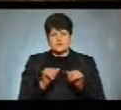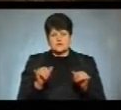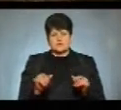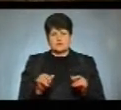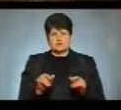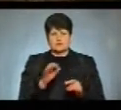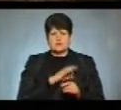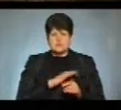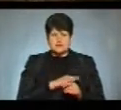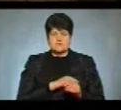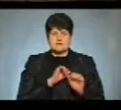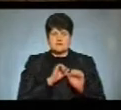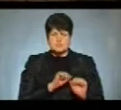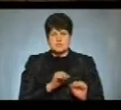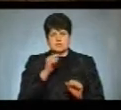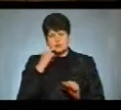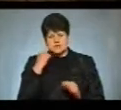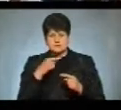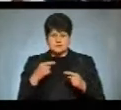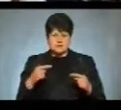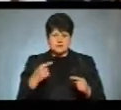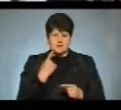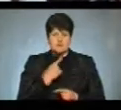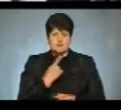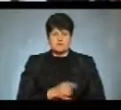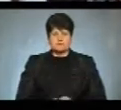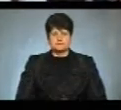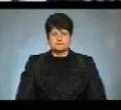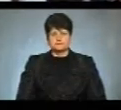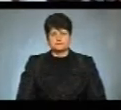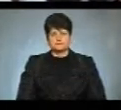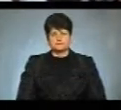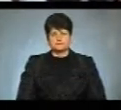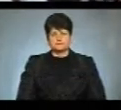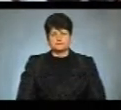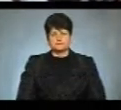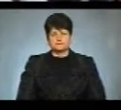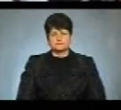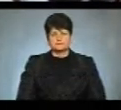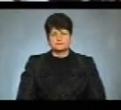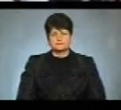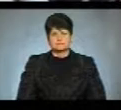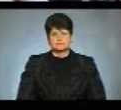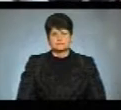захист російської та інших мов національних меншин. Олексій Гомон, Роксолана Бичаєва, Владислав Тягун. Новини.